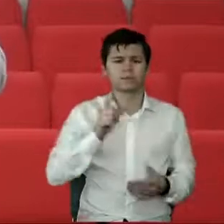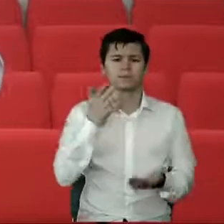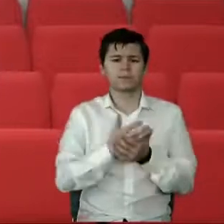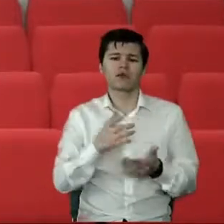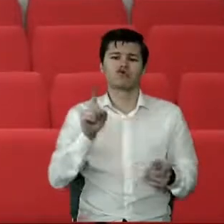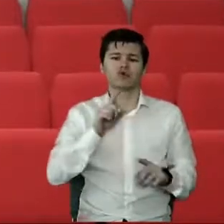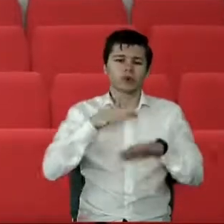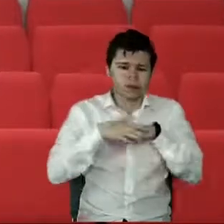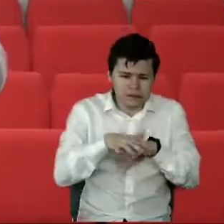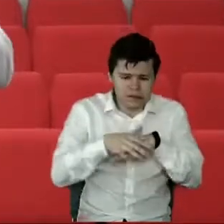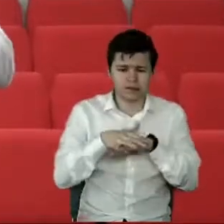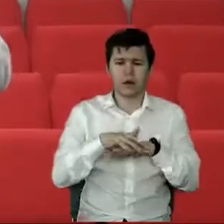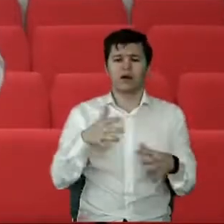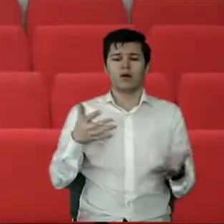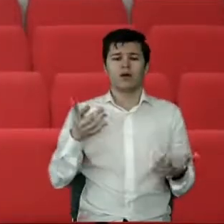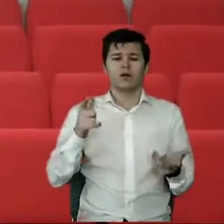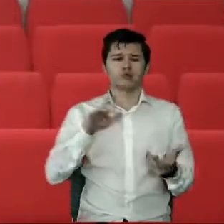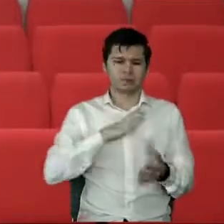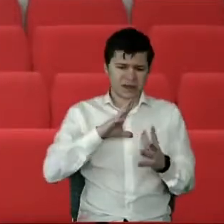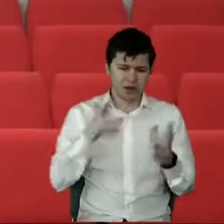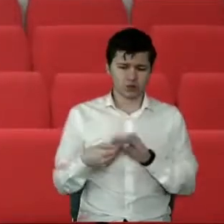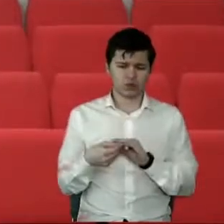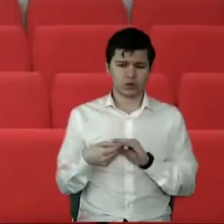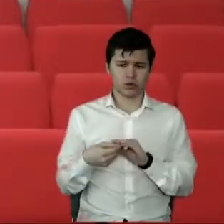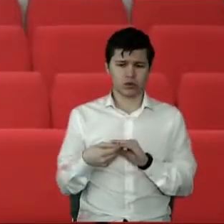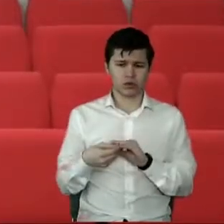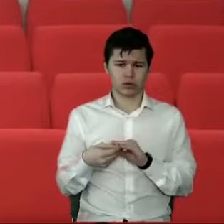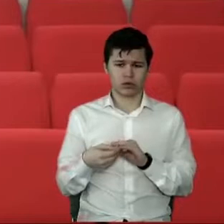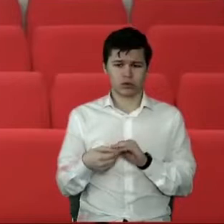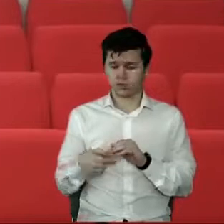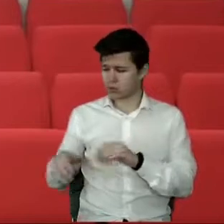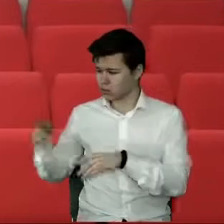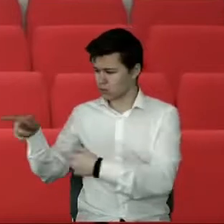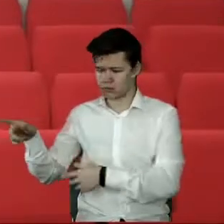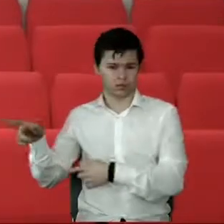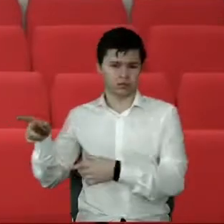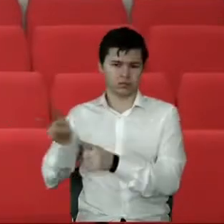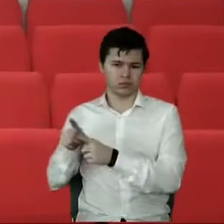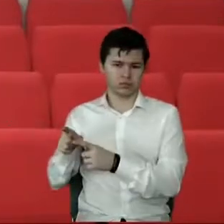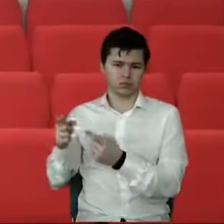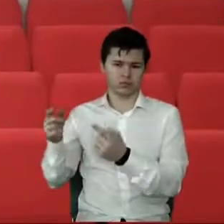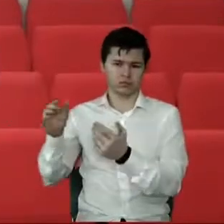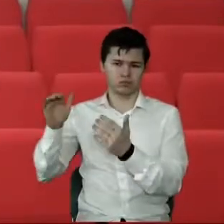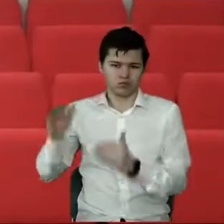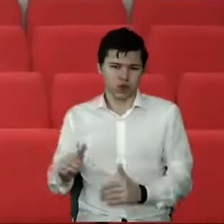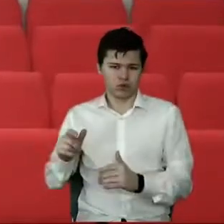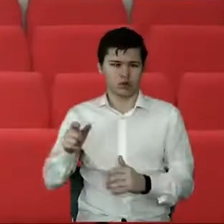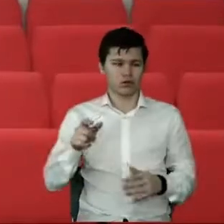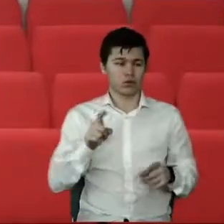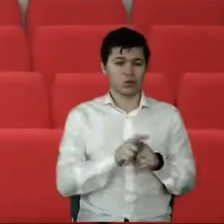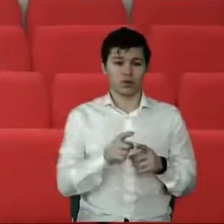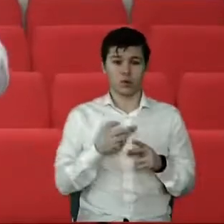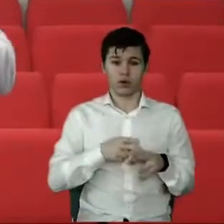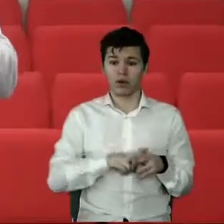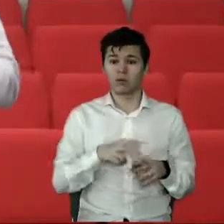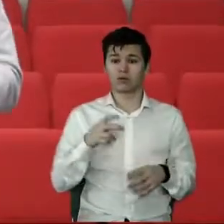иметь какой-то результат после, в результате того, что они построят. Но 2 миллиона человек объединились, и они